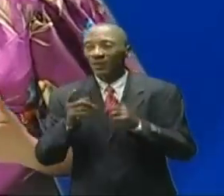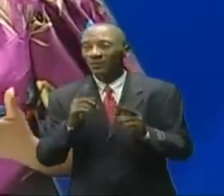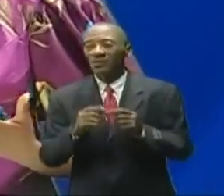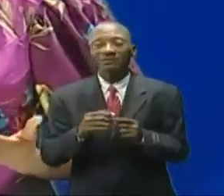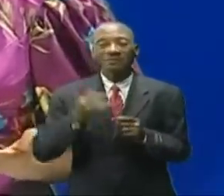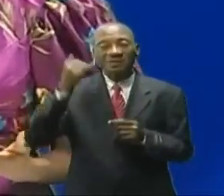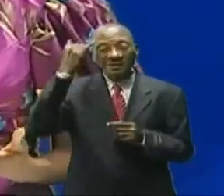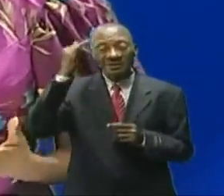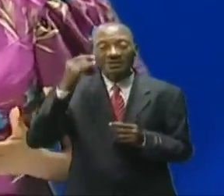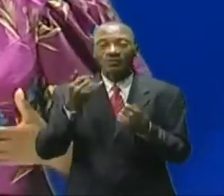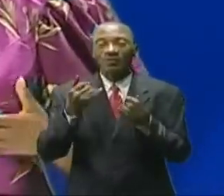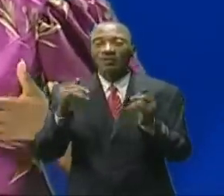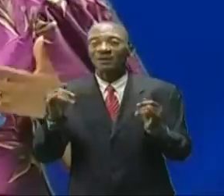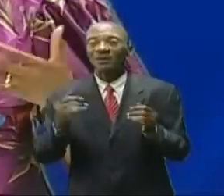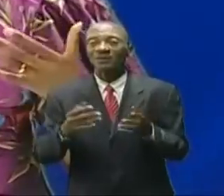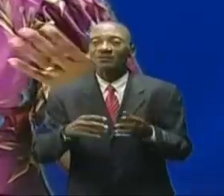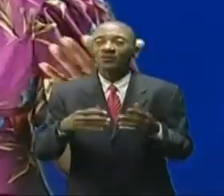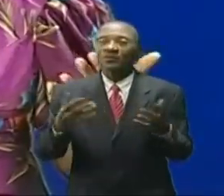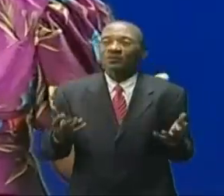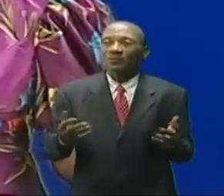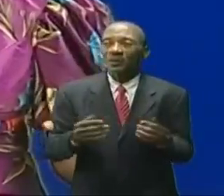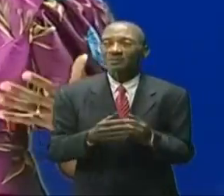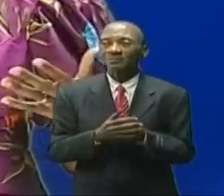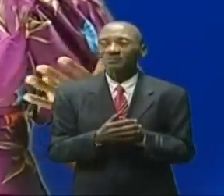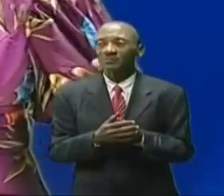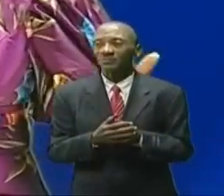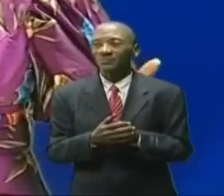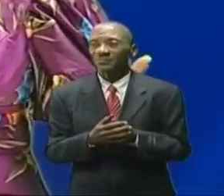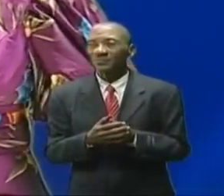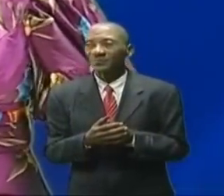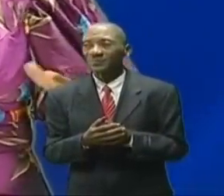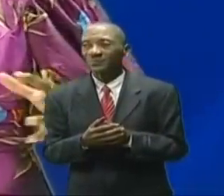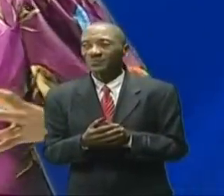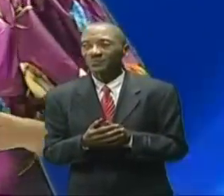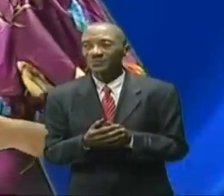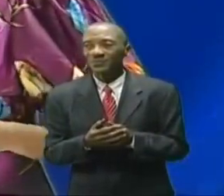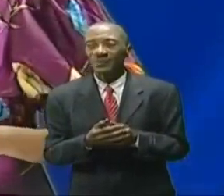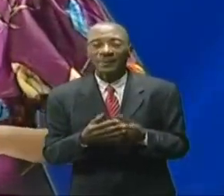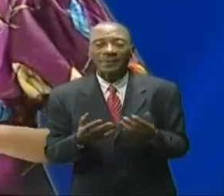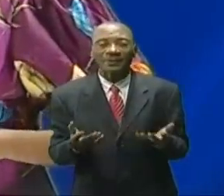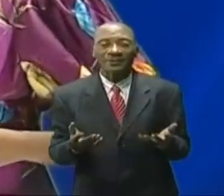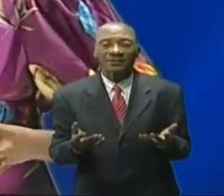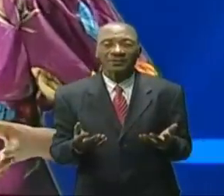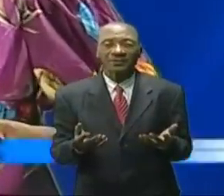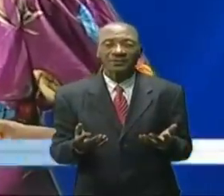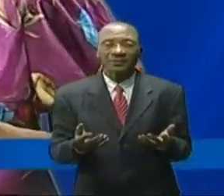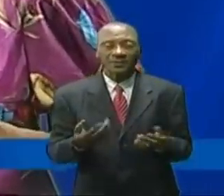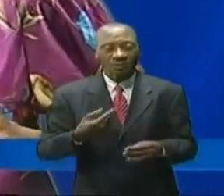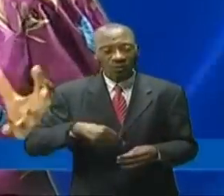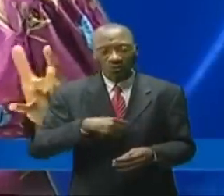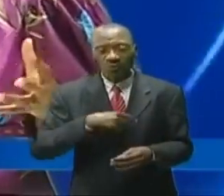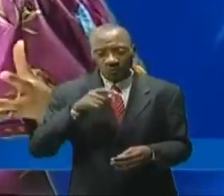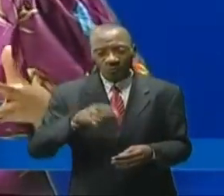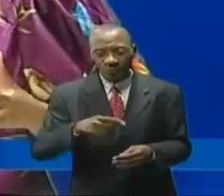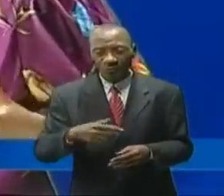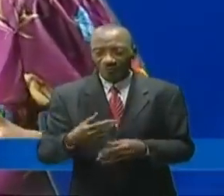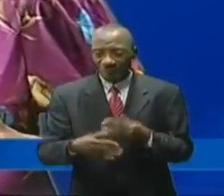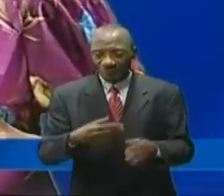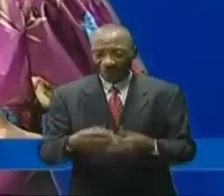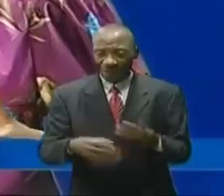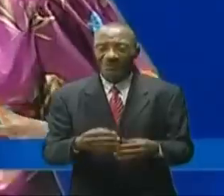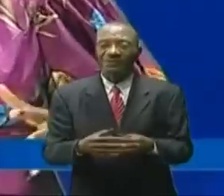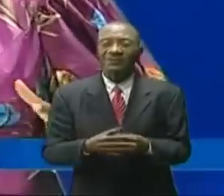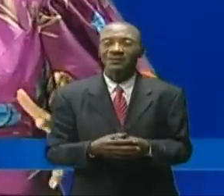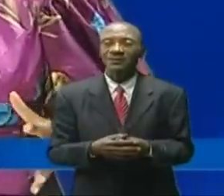fois impétueuse. Elle est remarquable par sa taille massive. Elle est au cœur de l'Afrique centrale, en position